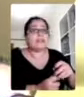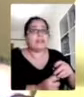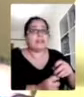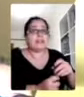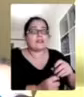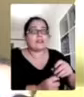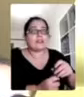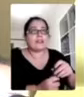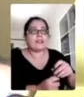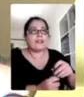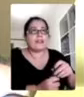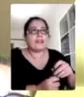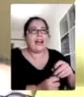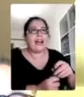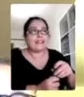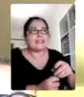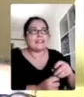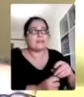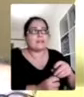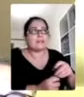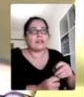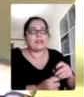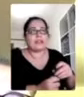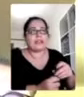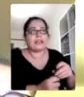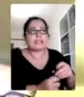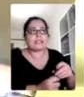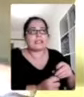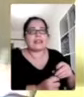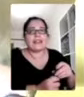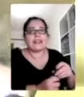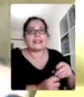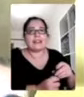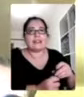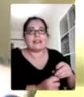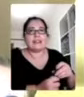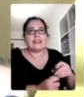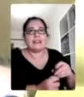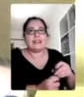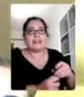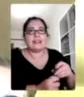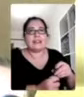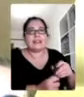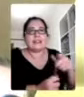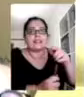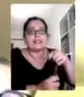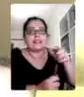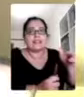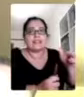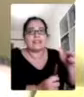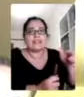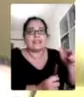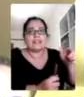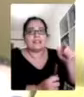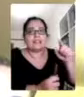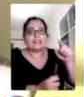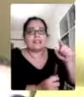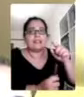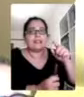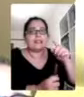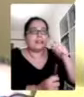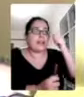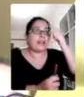Bir o, bir tane daha söyleyeceğim. Her gittiğimde de mutlaka içtiği Sara Eltang'ın sitede de var.